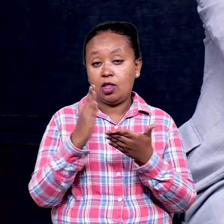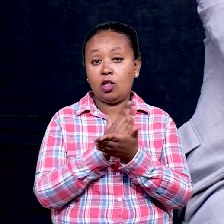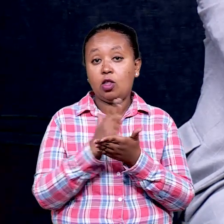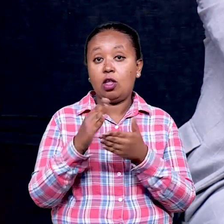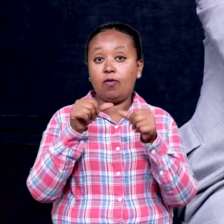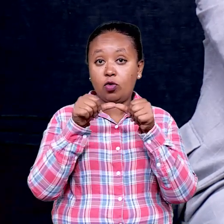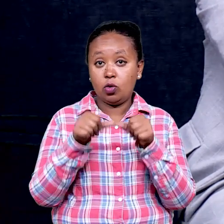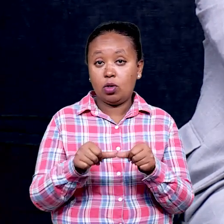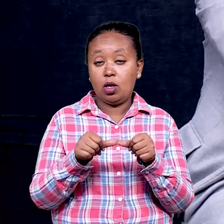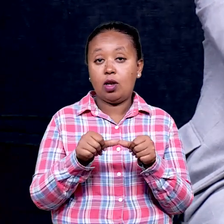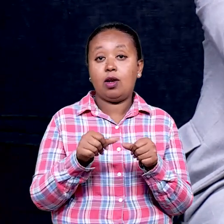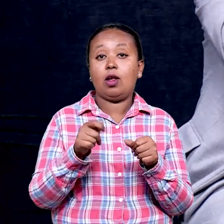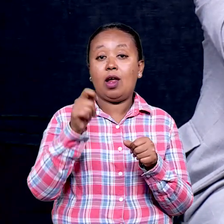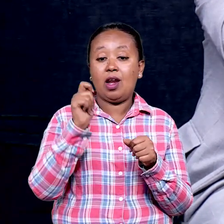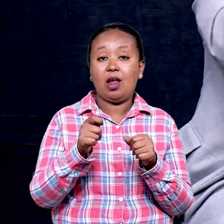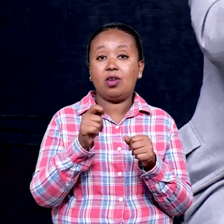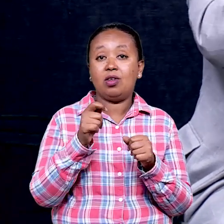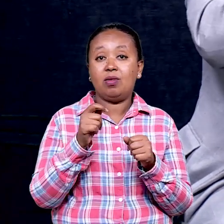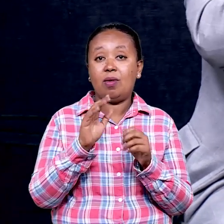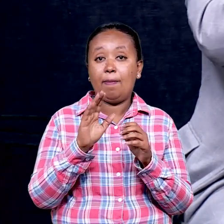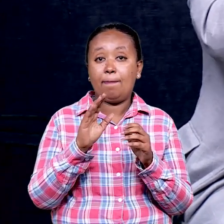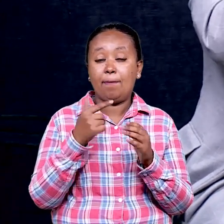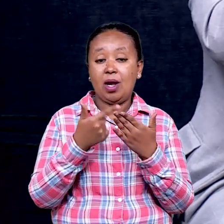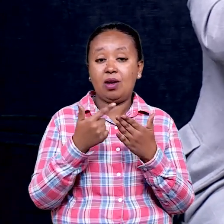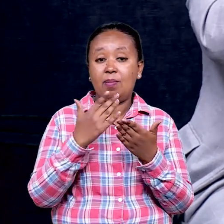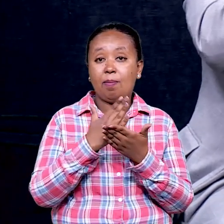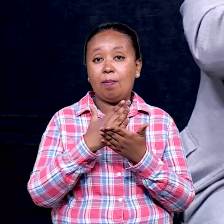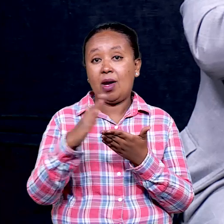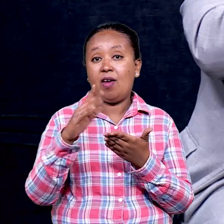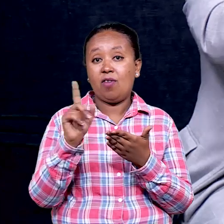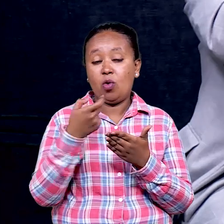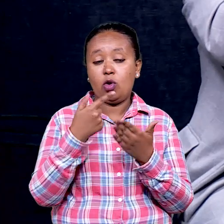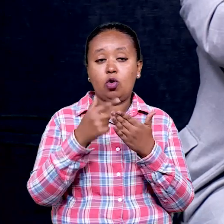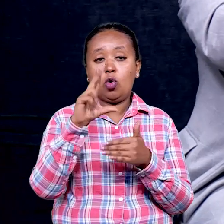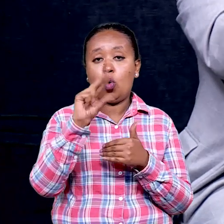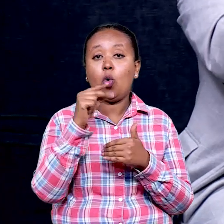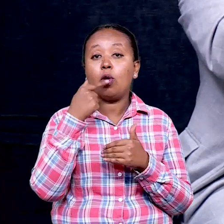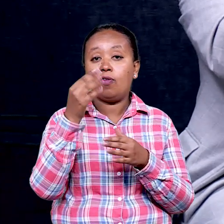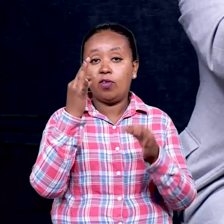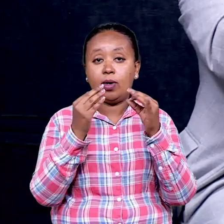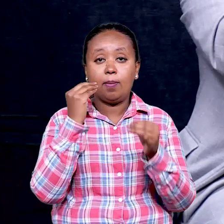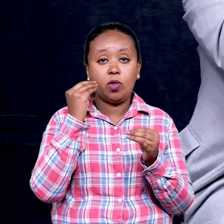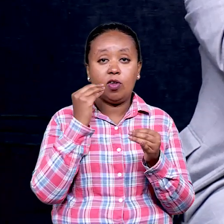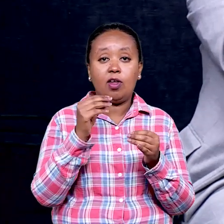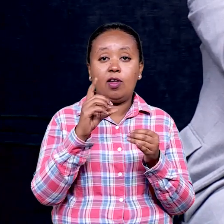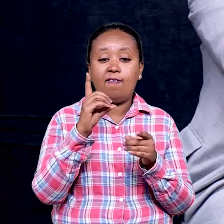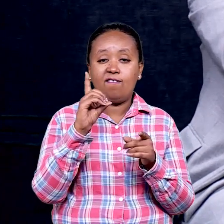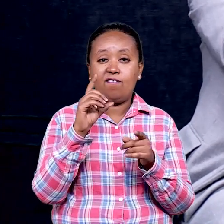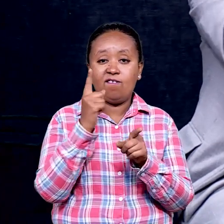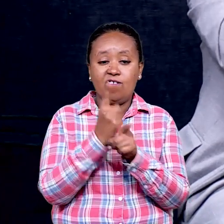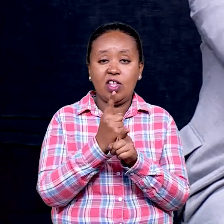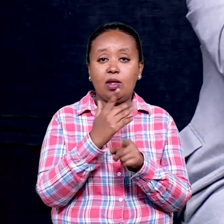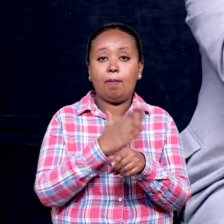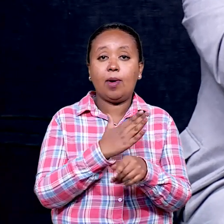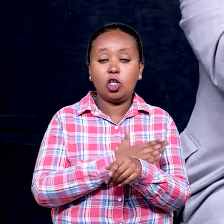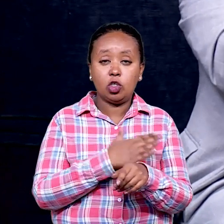ረገድ እየተሳተፉ ሲቆዩ የዳኝነት ነጻነትን በሚጋፋ አኳኋን መሄዱ ከሆነ ነው ይላቸዋል ፍርድ ቤቱ። የፍትህ